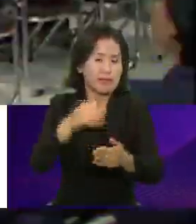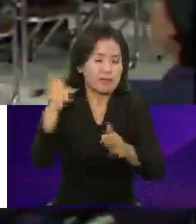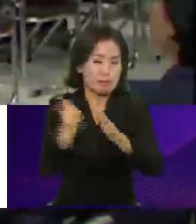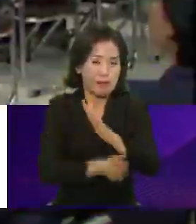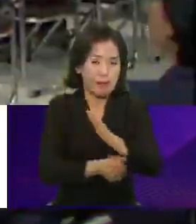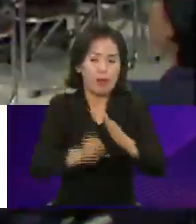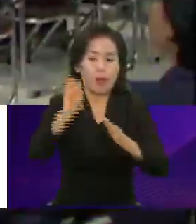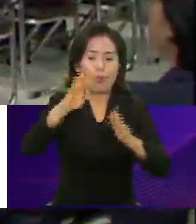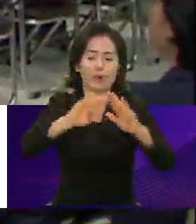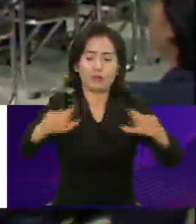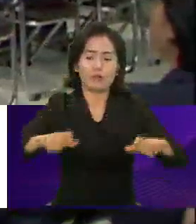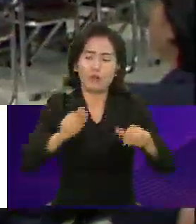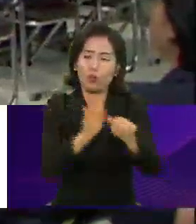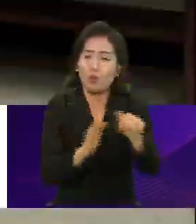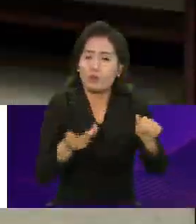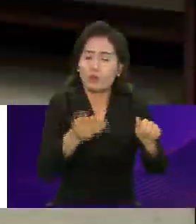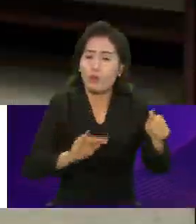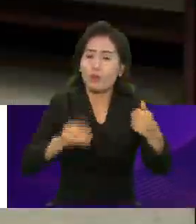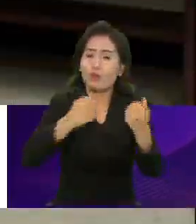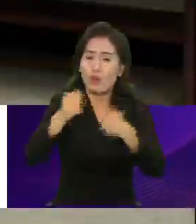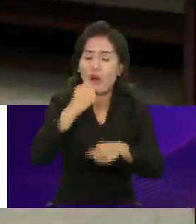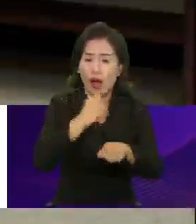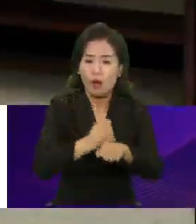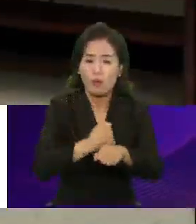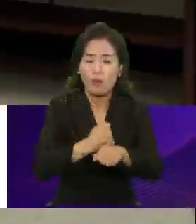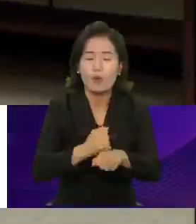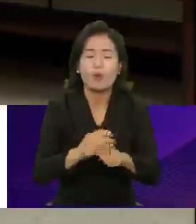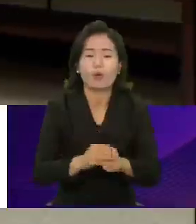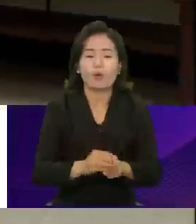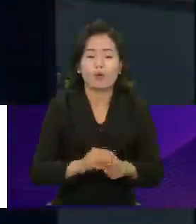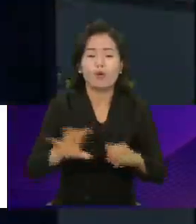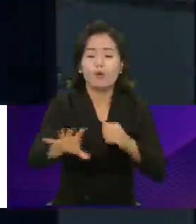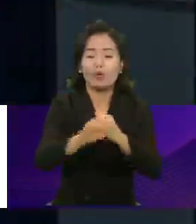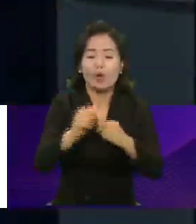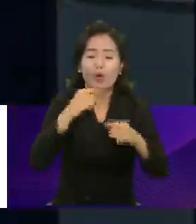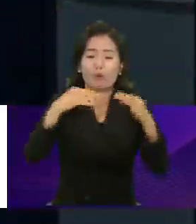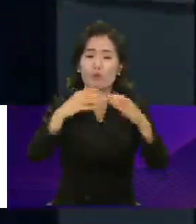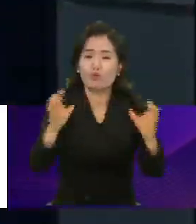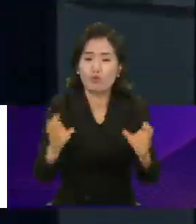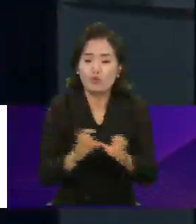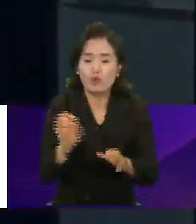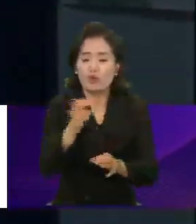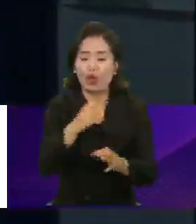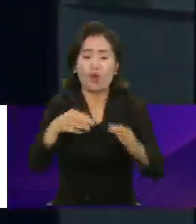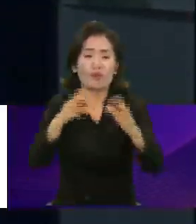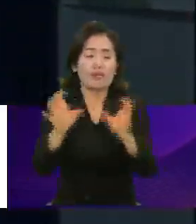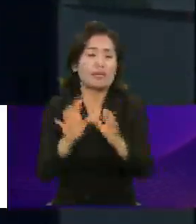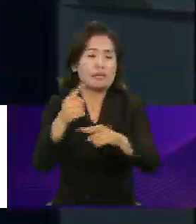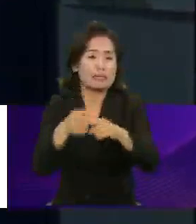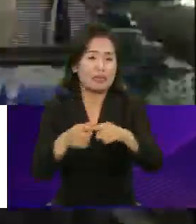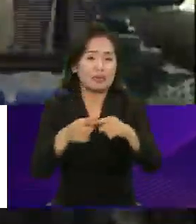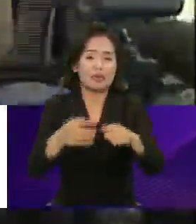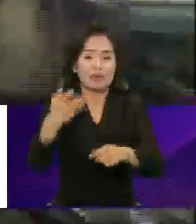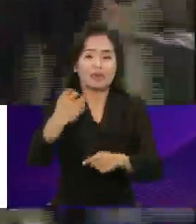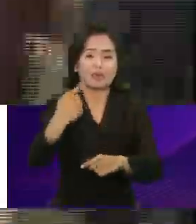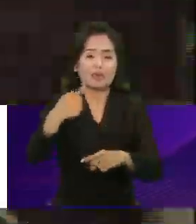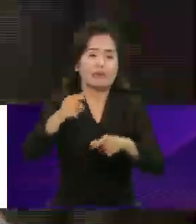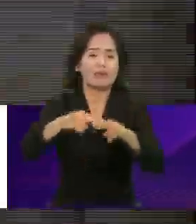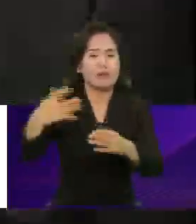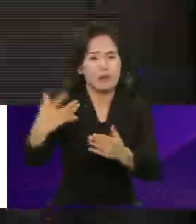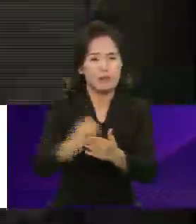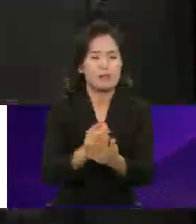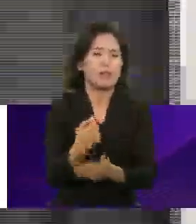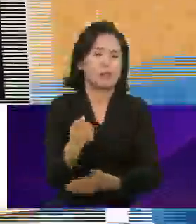전남의 압도적인 지지에도 불구하고 당시 제1야당인 통합민주당은 여당의 절반인 81석을 확보하는